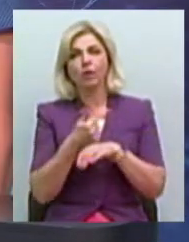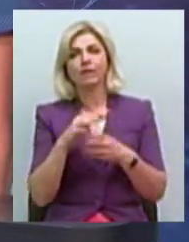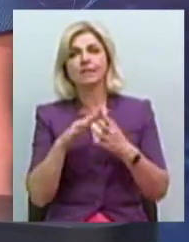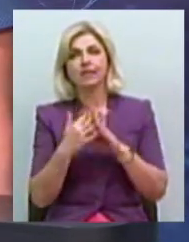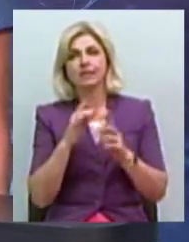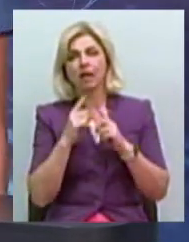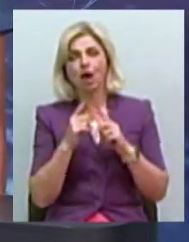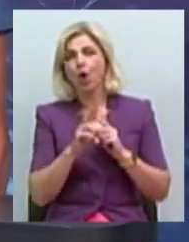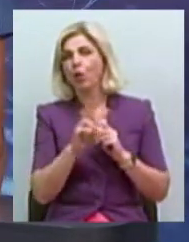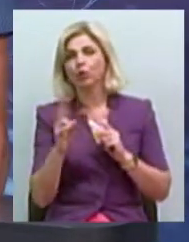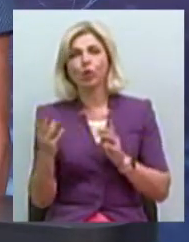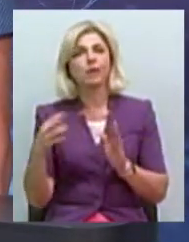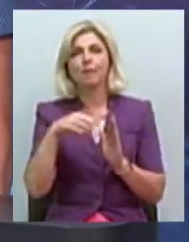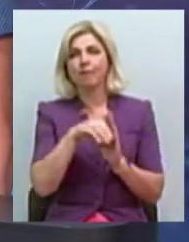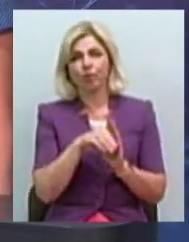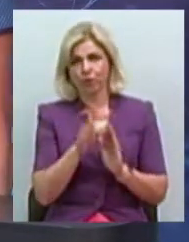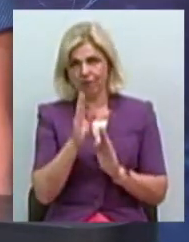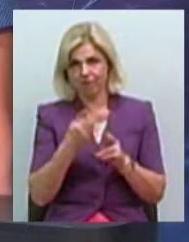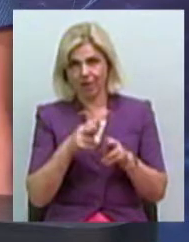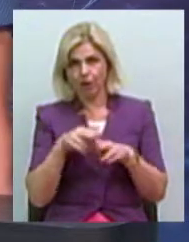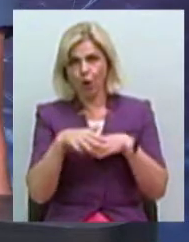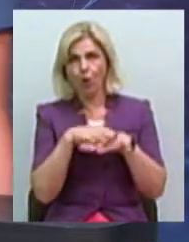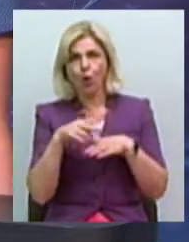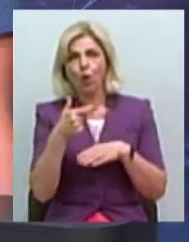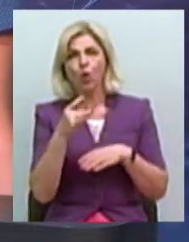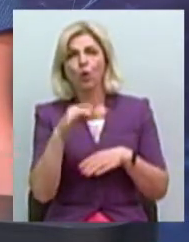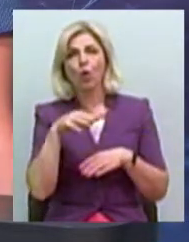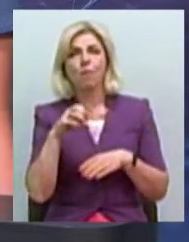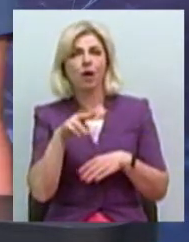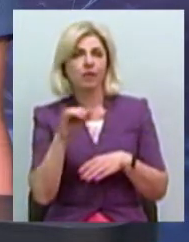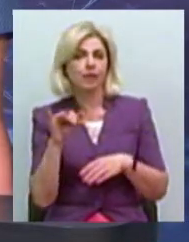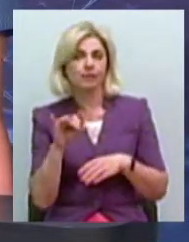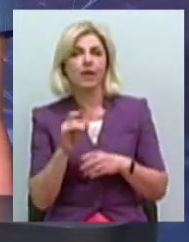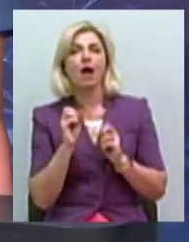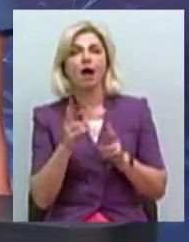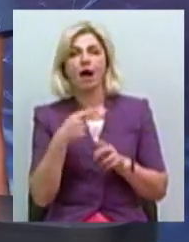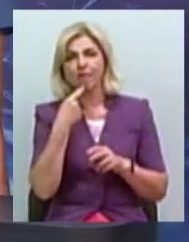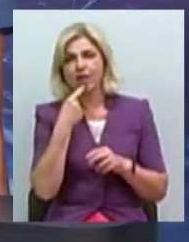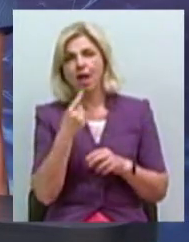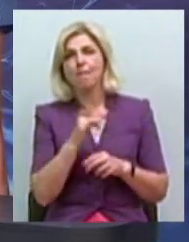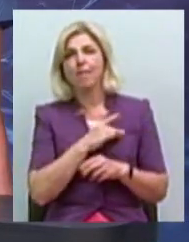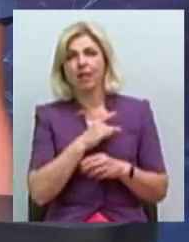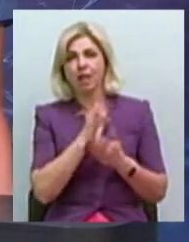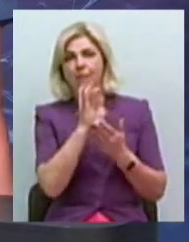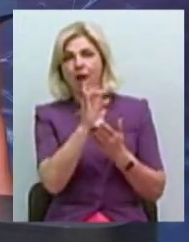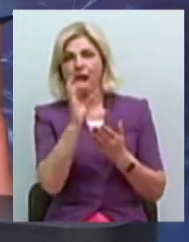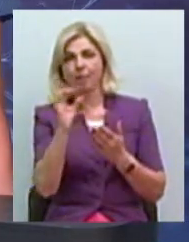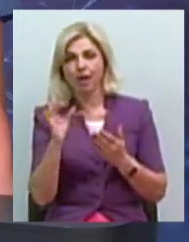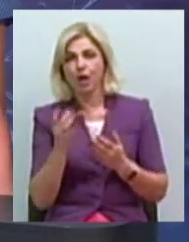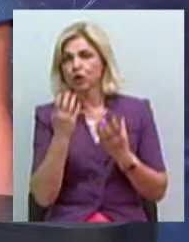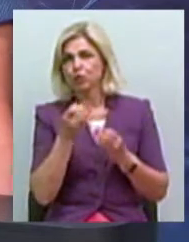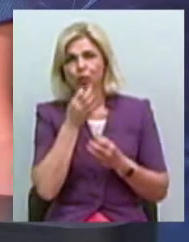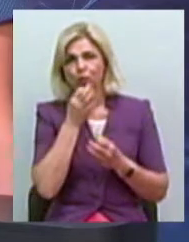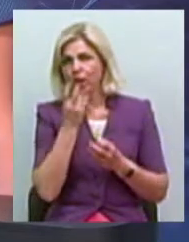не об'єднані і не приєднані до кого. Тобто, як кажуть у нас, білі плями. Отак. Всі були